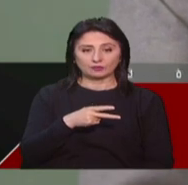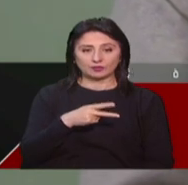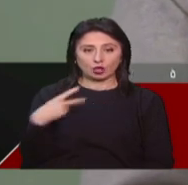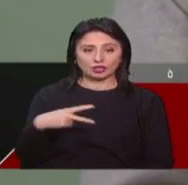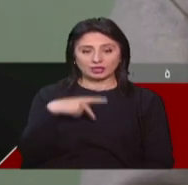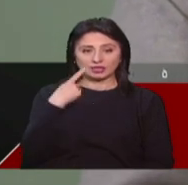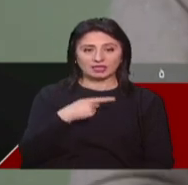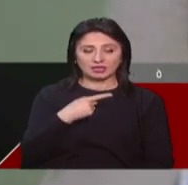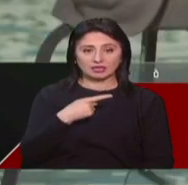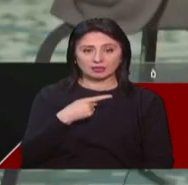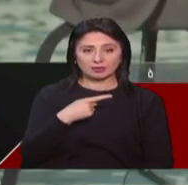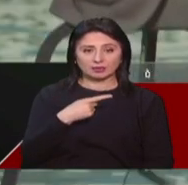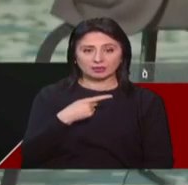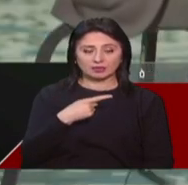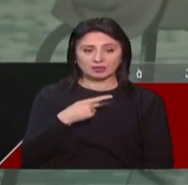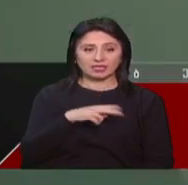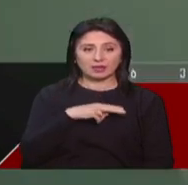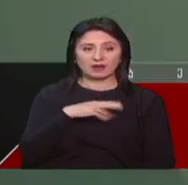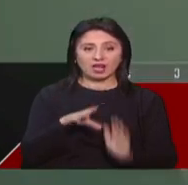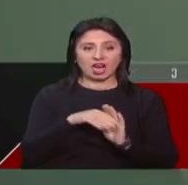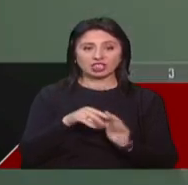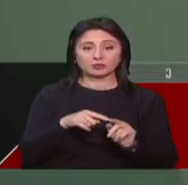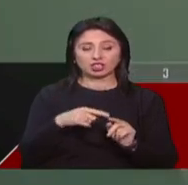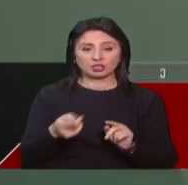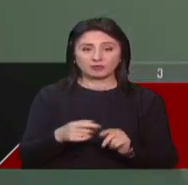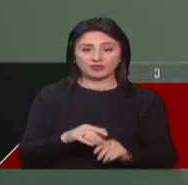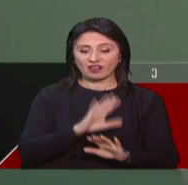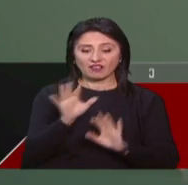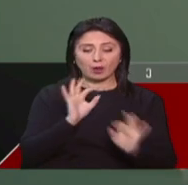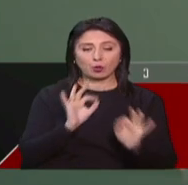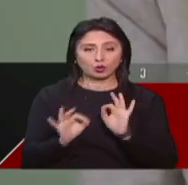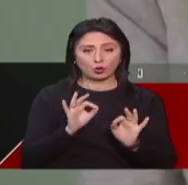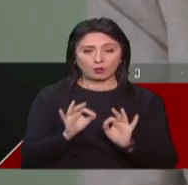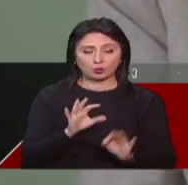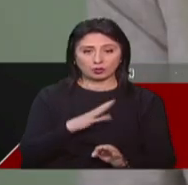2020 წლის ასე ვთქვათ საპარლამენტო არჩევნების შემდეგ ყველაფერი იყო ნორმალურად